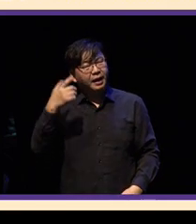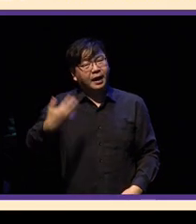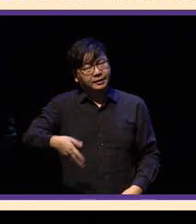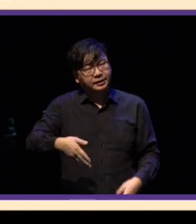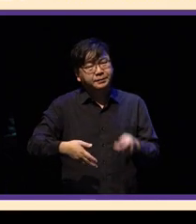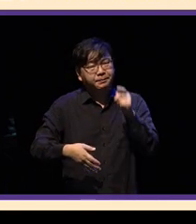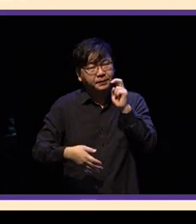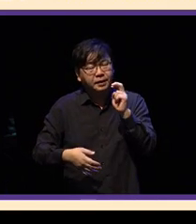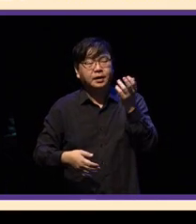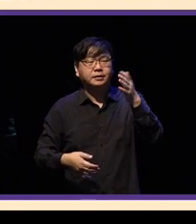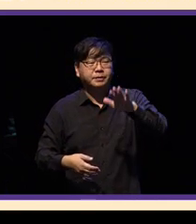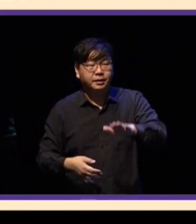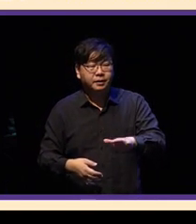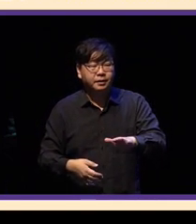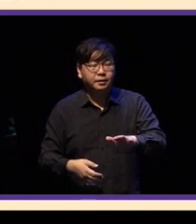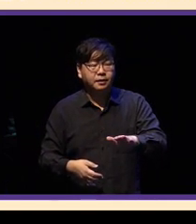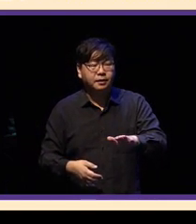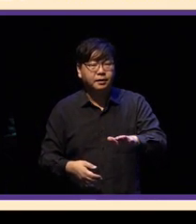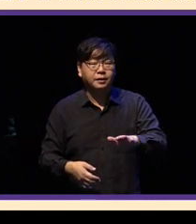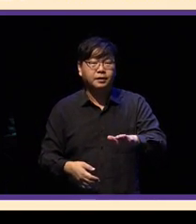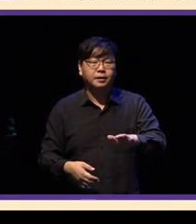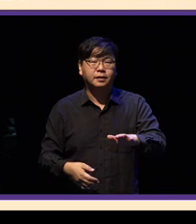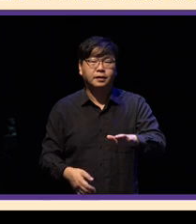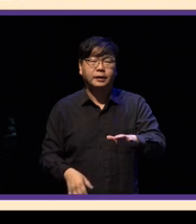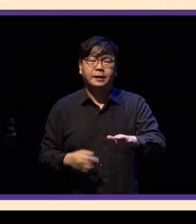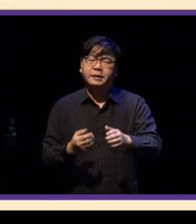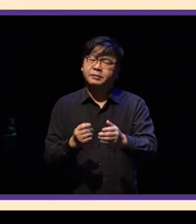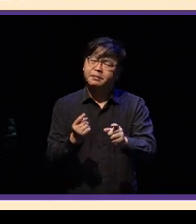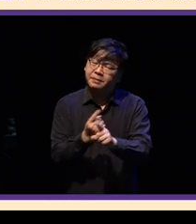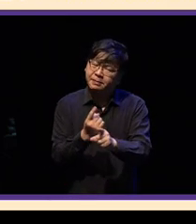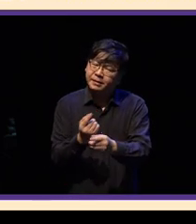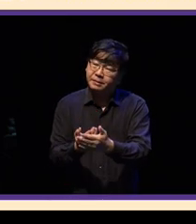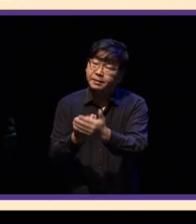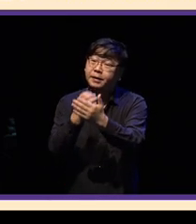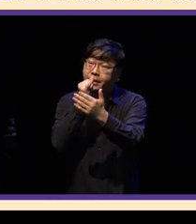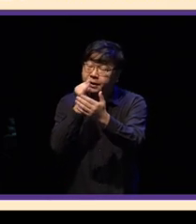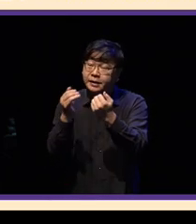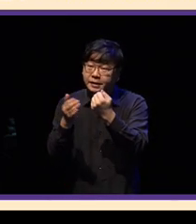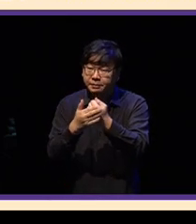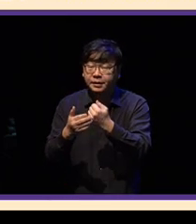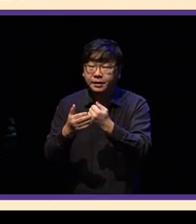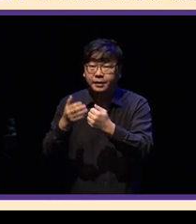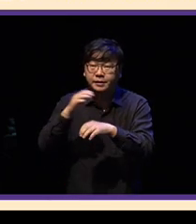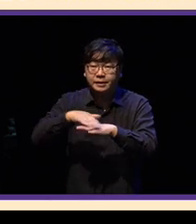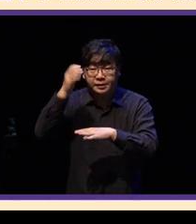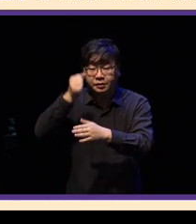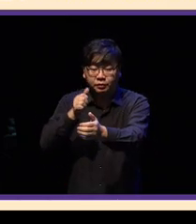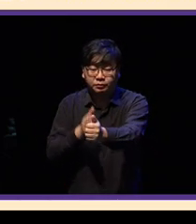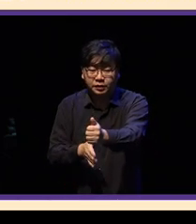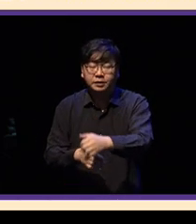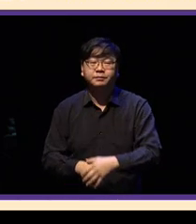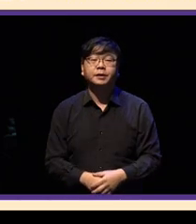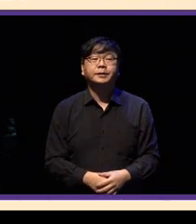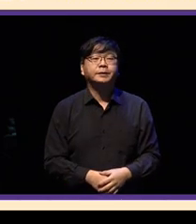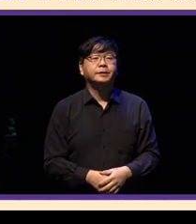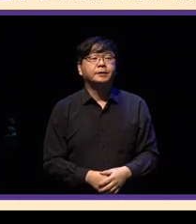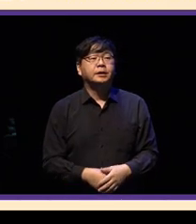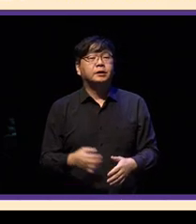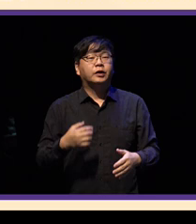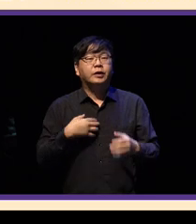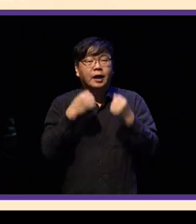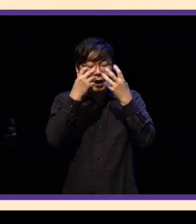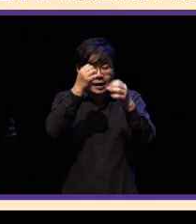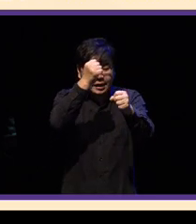몰라도 그래도 나름대로 좀 개선이 된 부분이 있어서 참고해 주시면 감사하겠습니다. 저희도 창작의